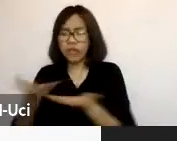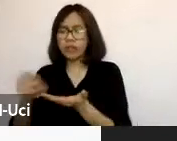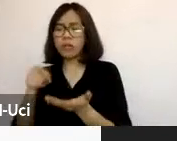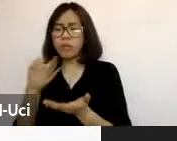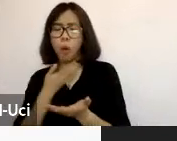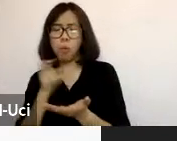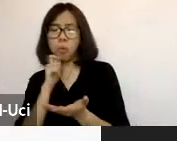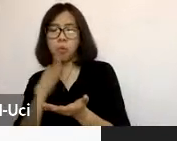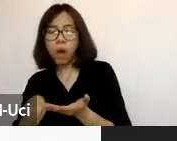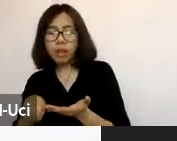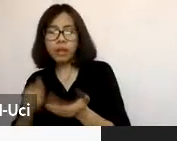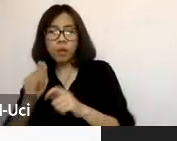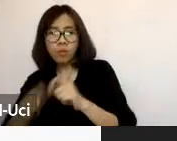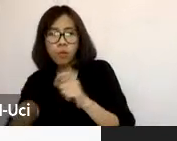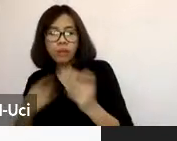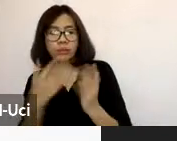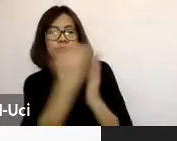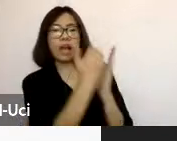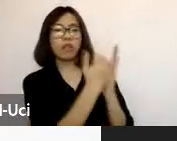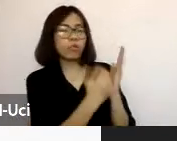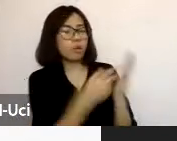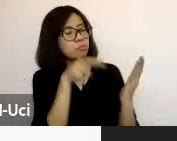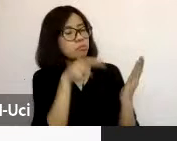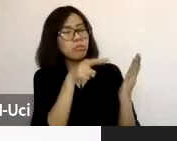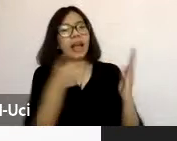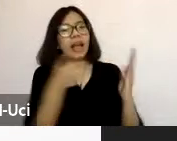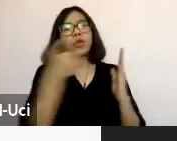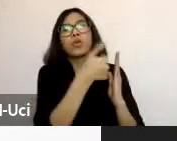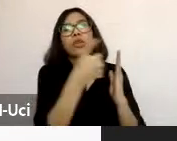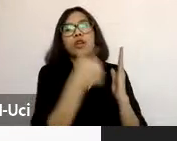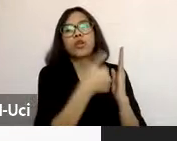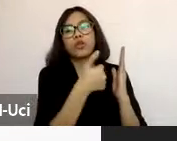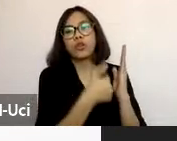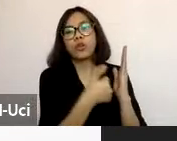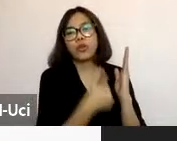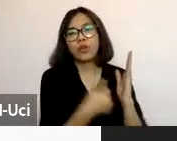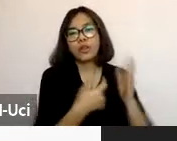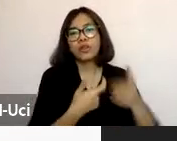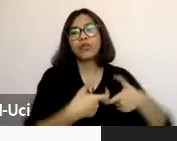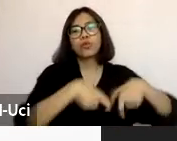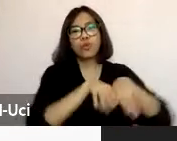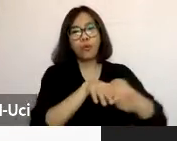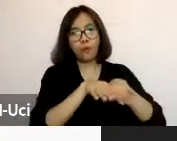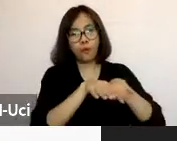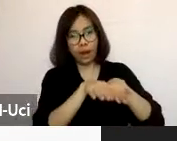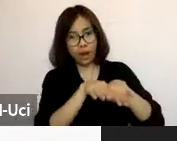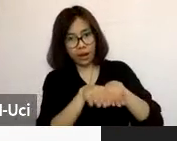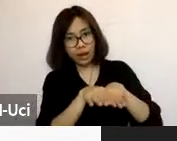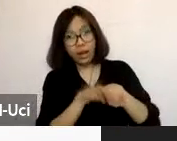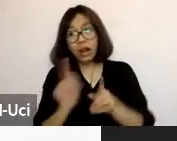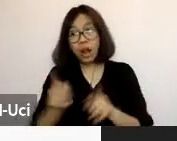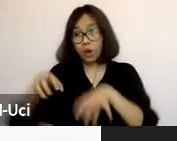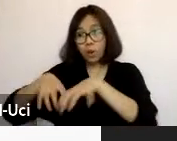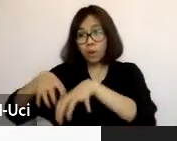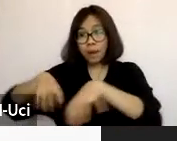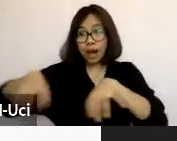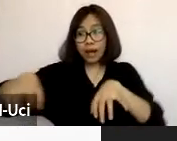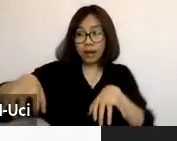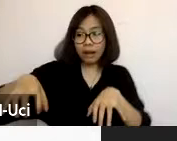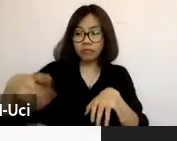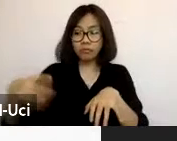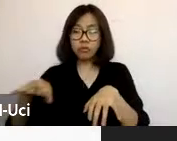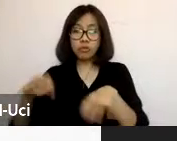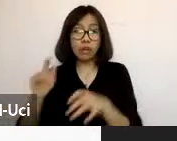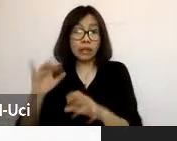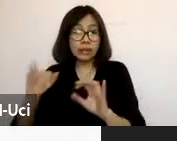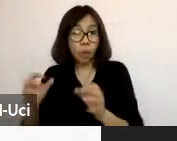atau standar yang ditetapkan Nah dengan demikian kalau produknya ini sudah memenuhi standar